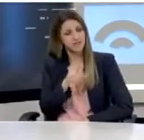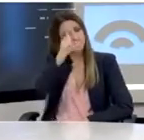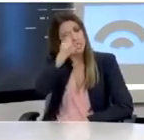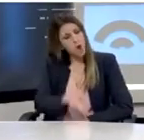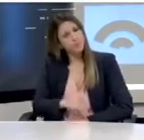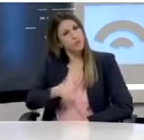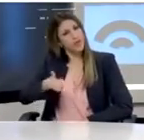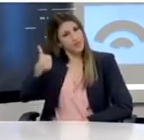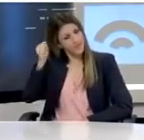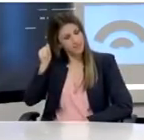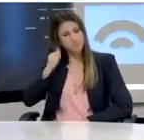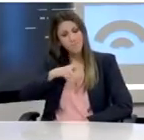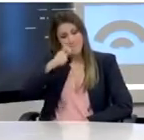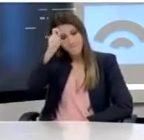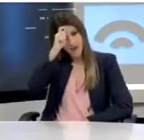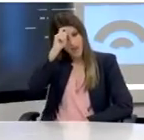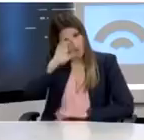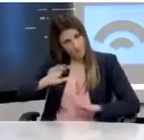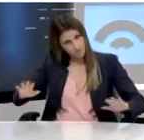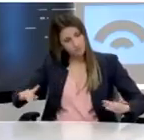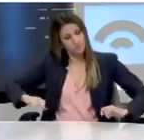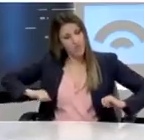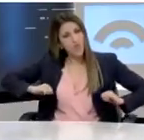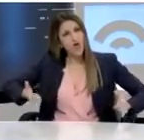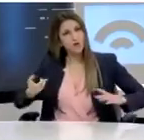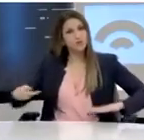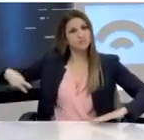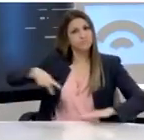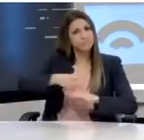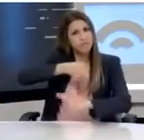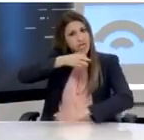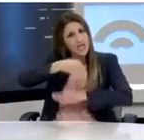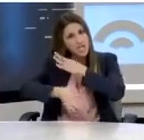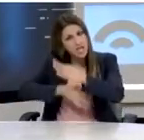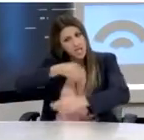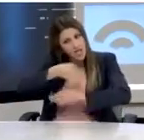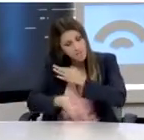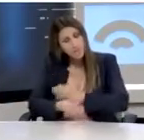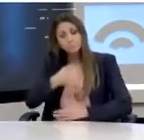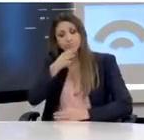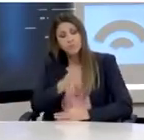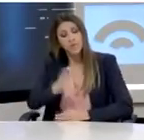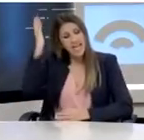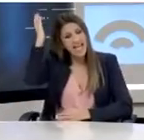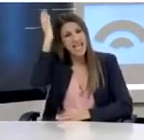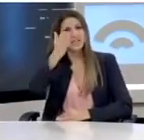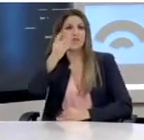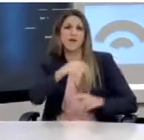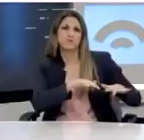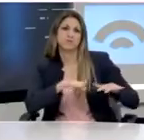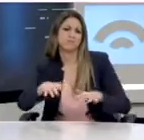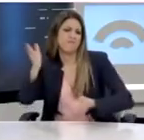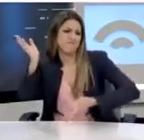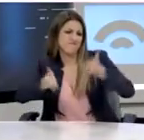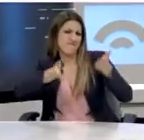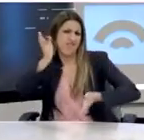τιμήν του χθες πήρε το λόγο, είχε το θάρρος της γνώμης του, έβαλε διαχωριστική γραμμή εκεί που έπρεπε, απέναντι στους ακραίους,